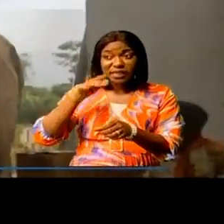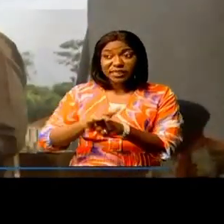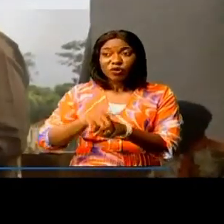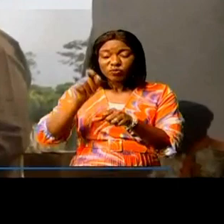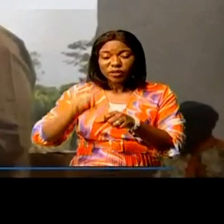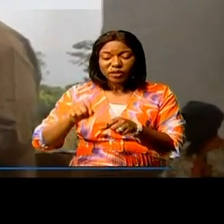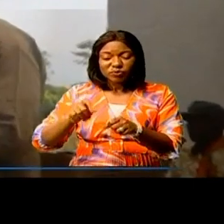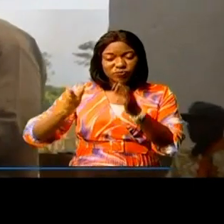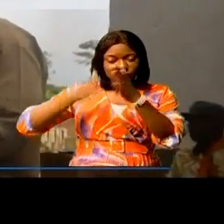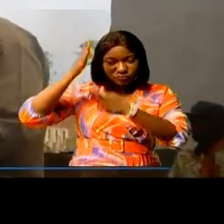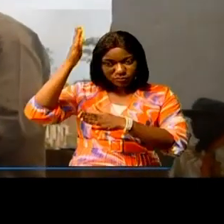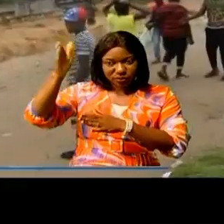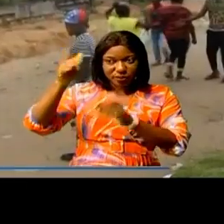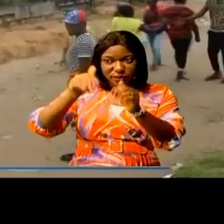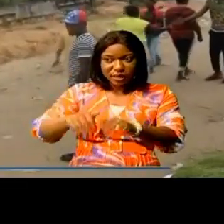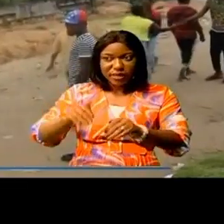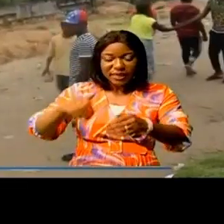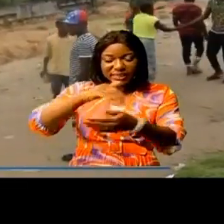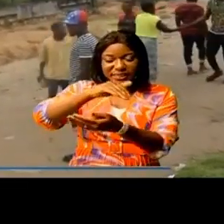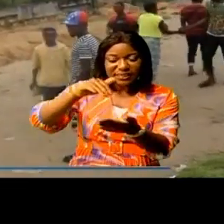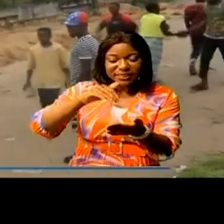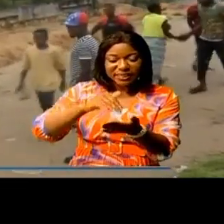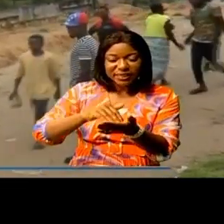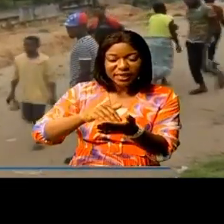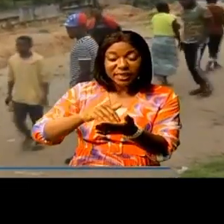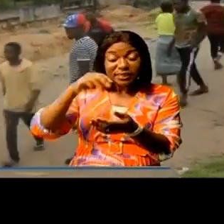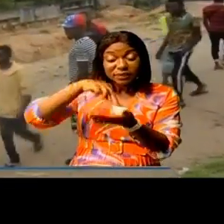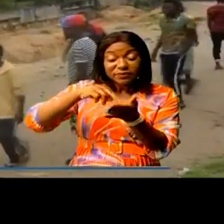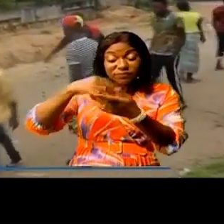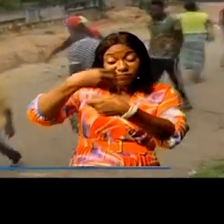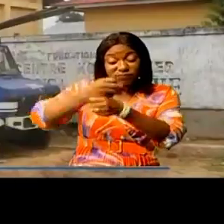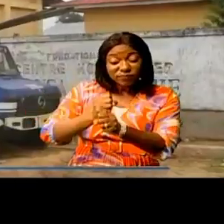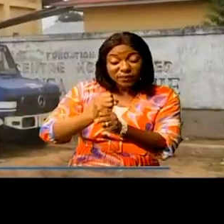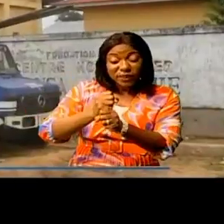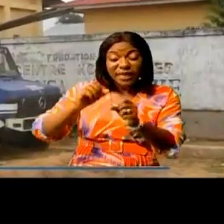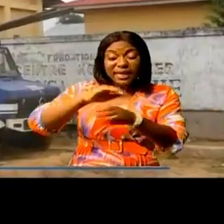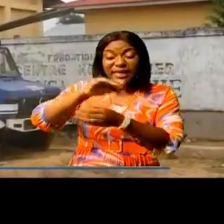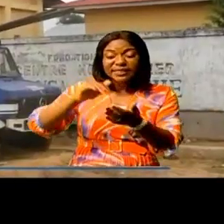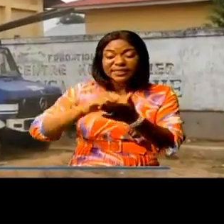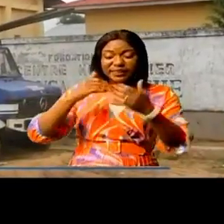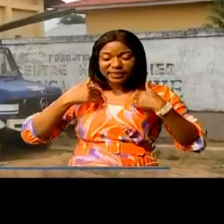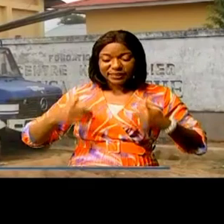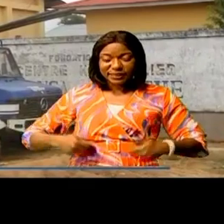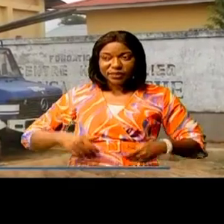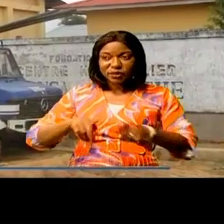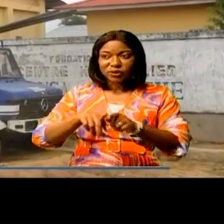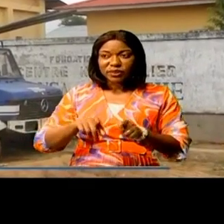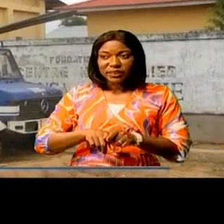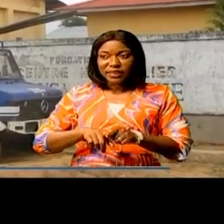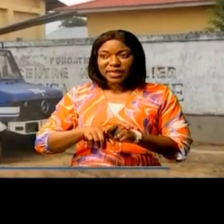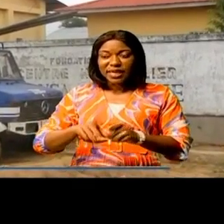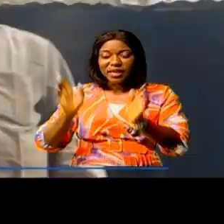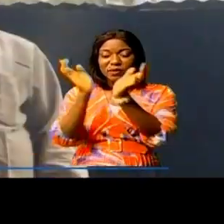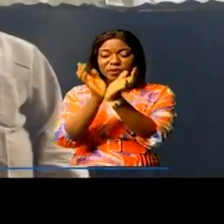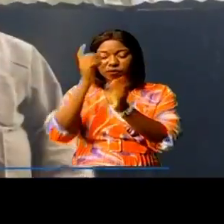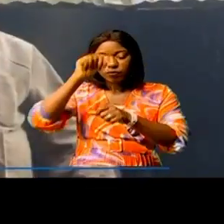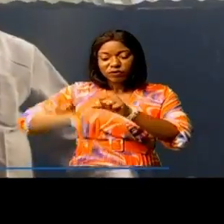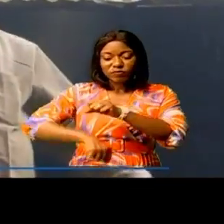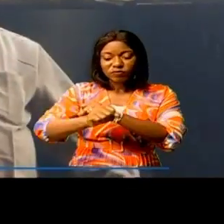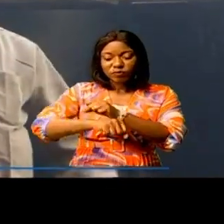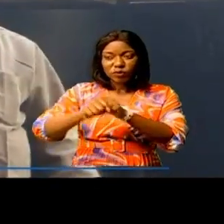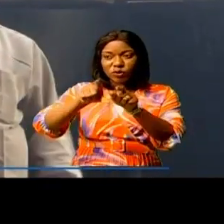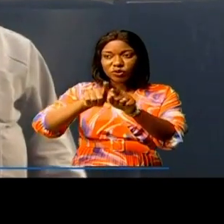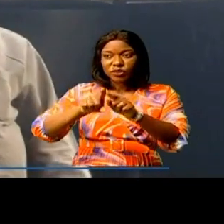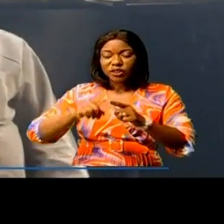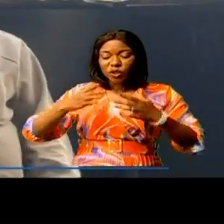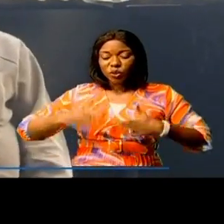dans les tout prochains jours un centre de santé pour la prise en charge des malades et un terrain de football pour les divertissements et